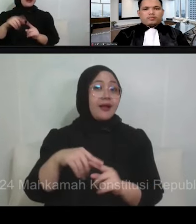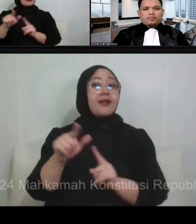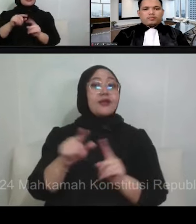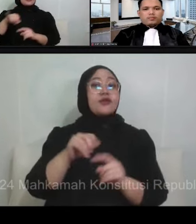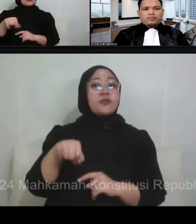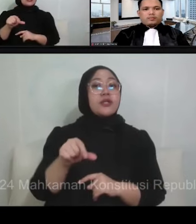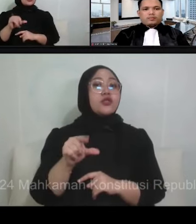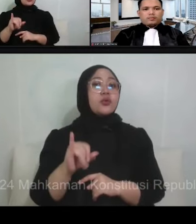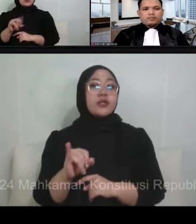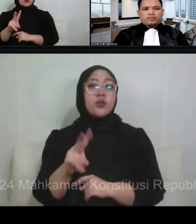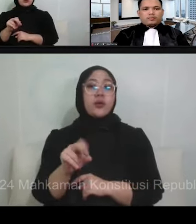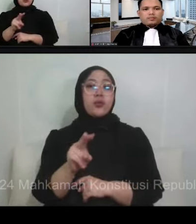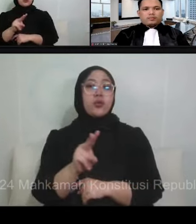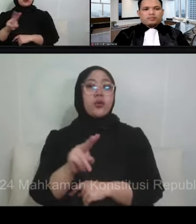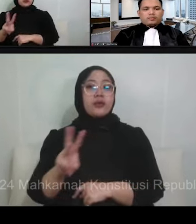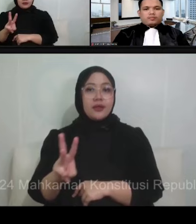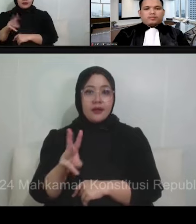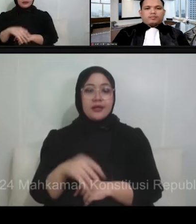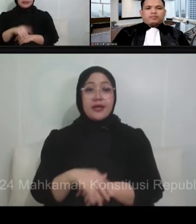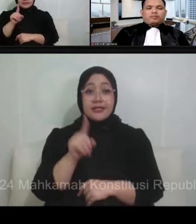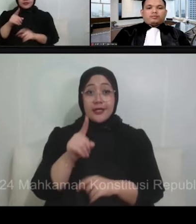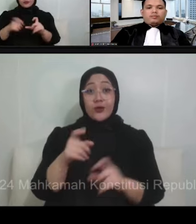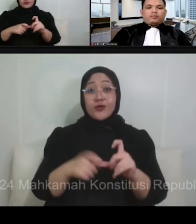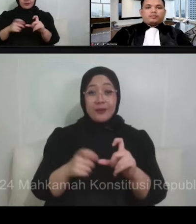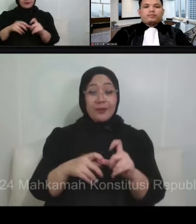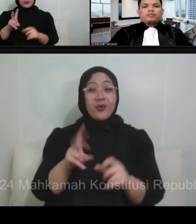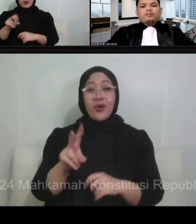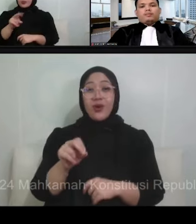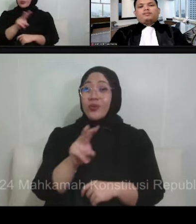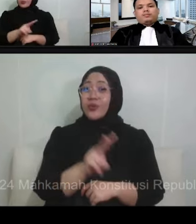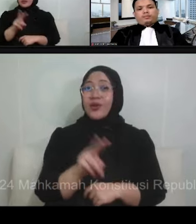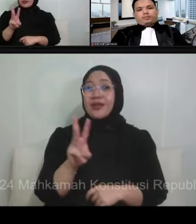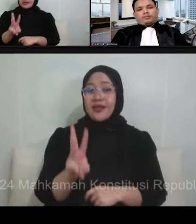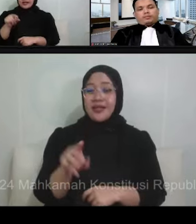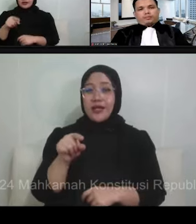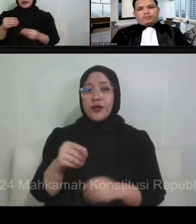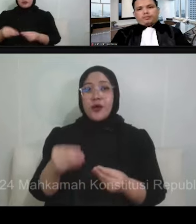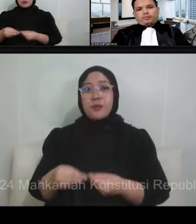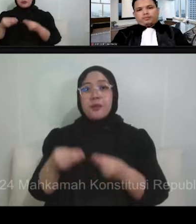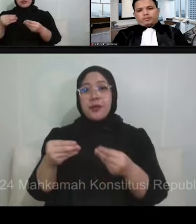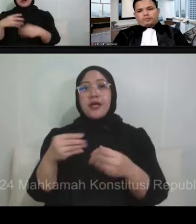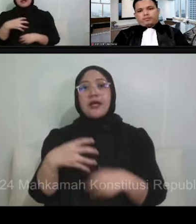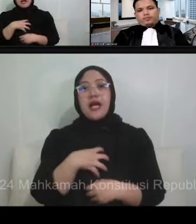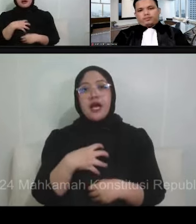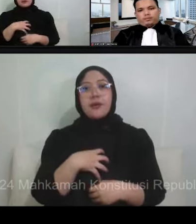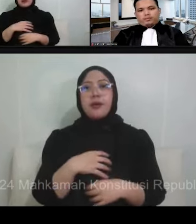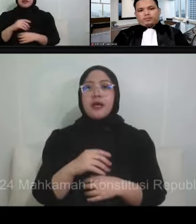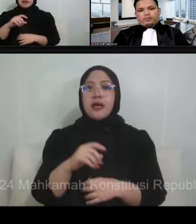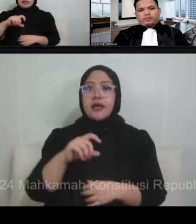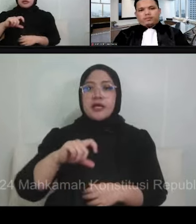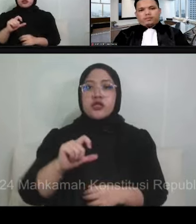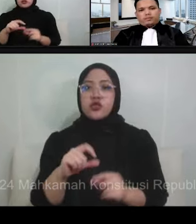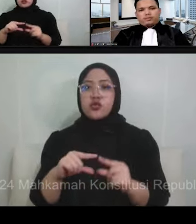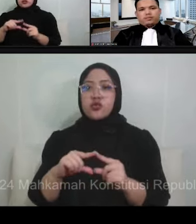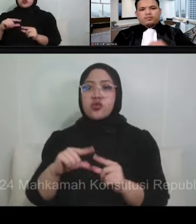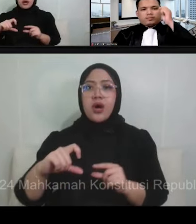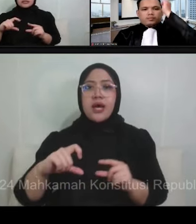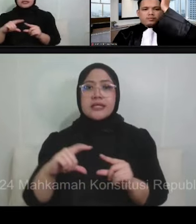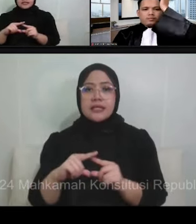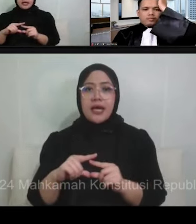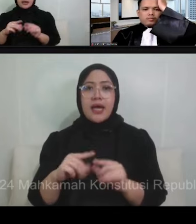2023 dan 1 September 2023 memberi kuasa kepada cuaca se ak SH m.si